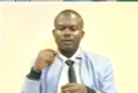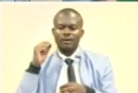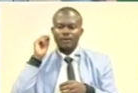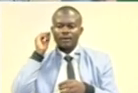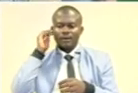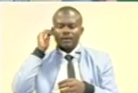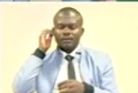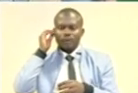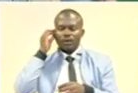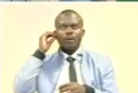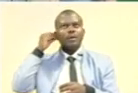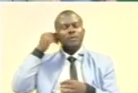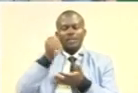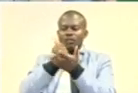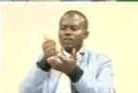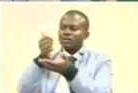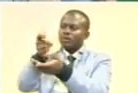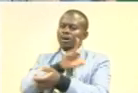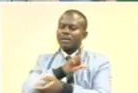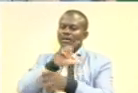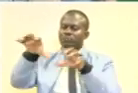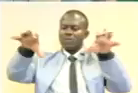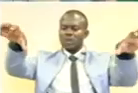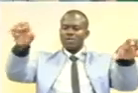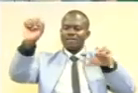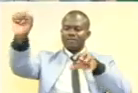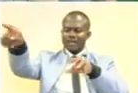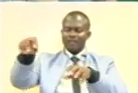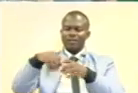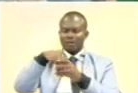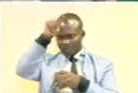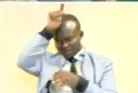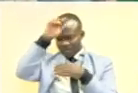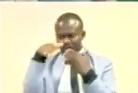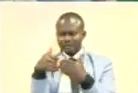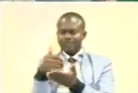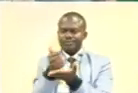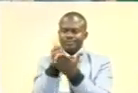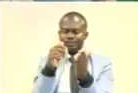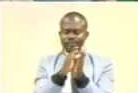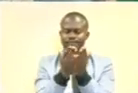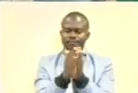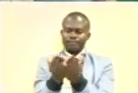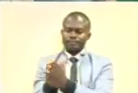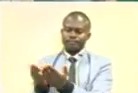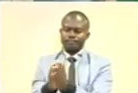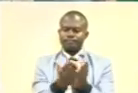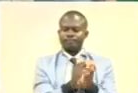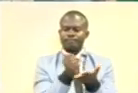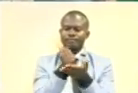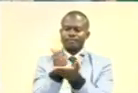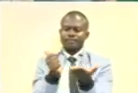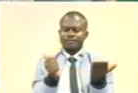ziri remote babantu bo mu byaro bababyeyi kugira ibitabo bibafasha